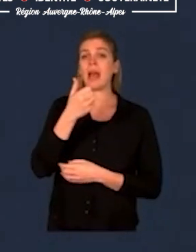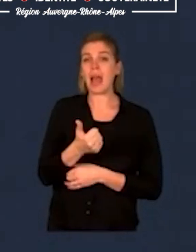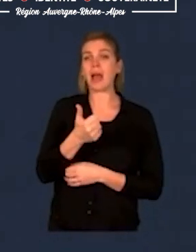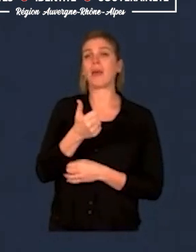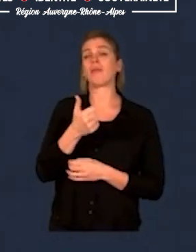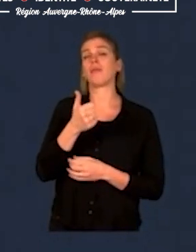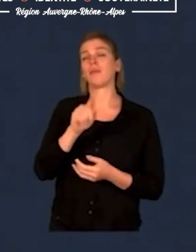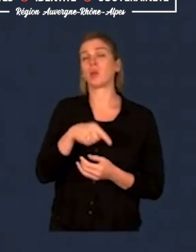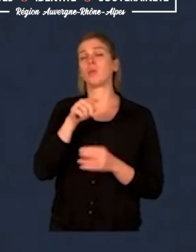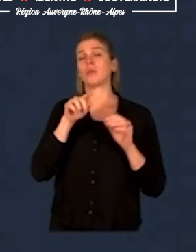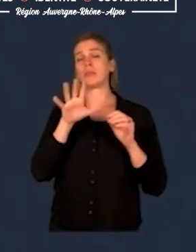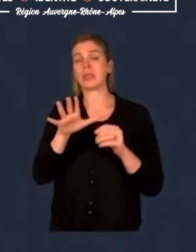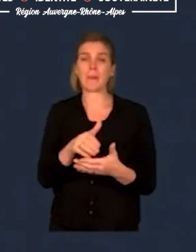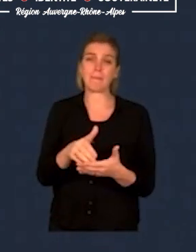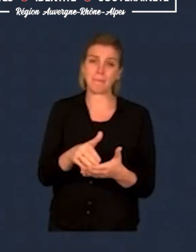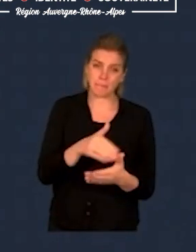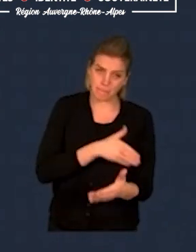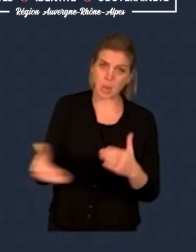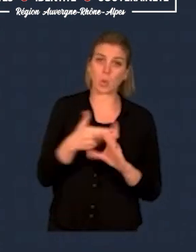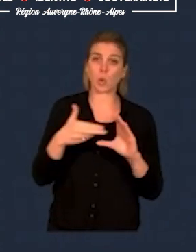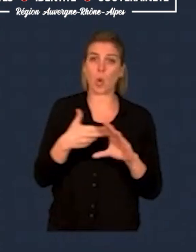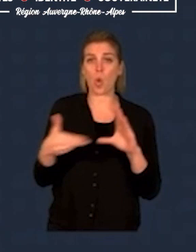euros aux 1200 centres équestres